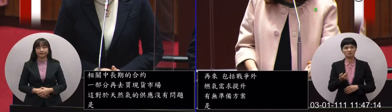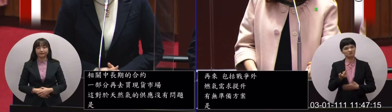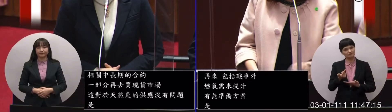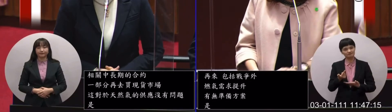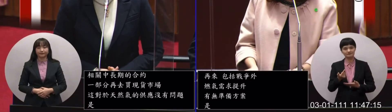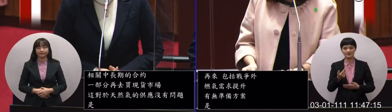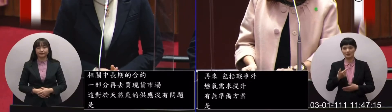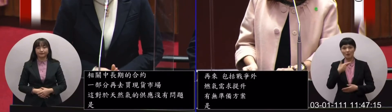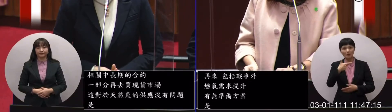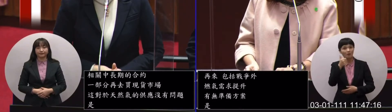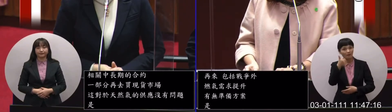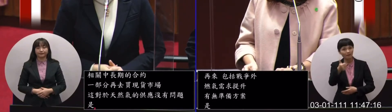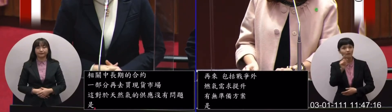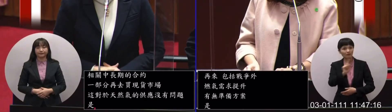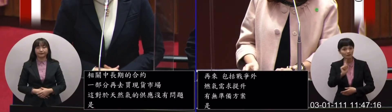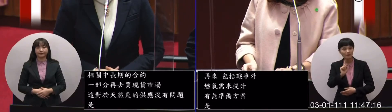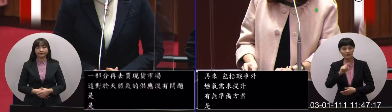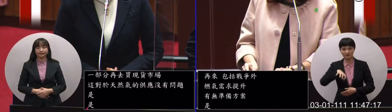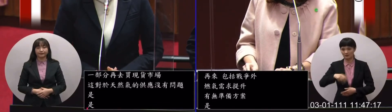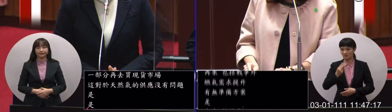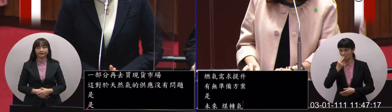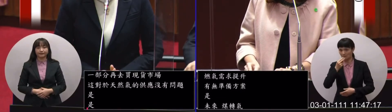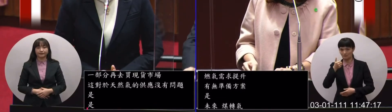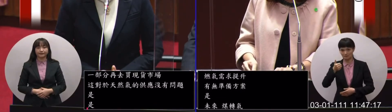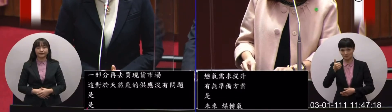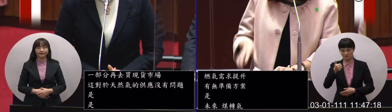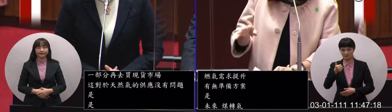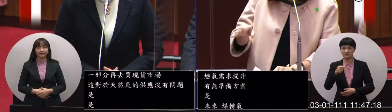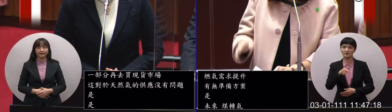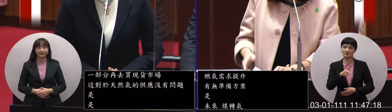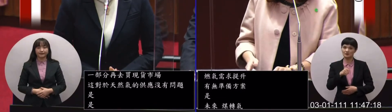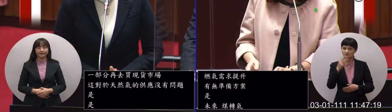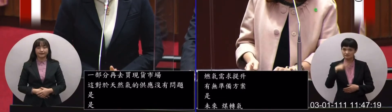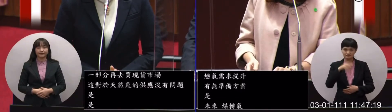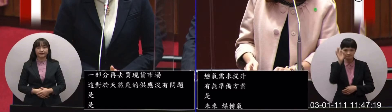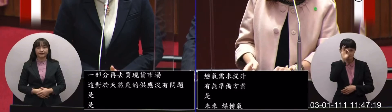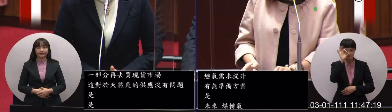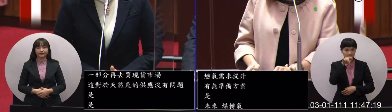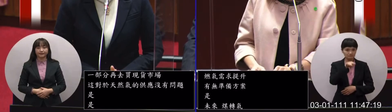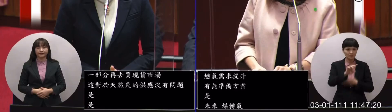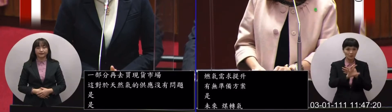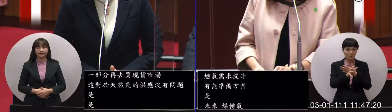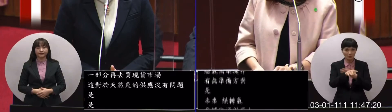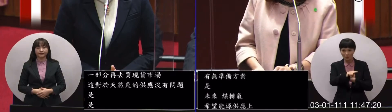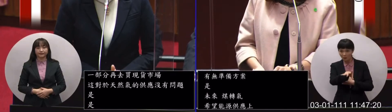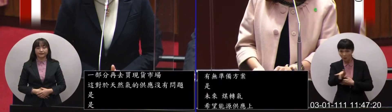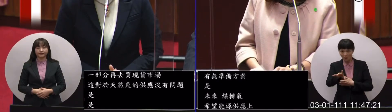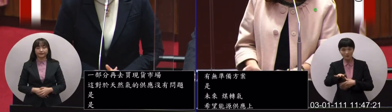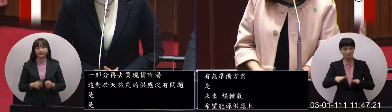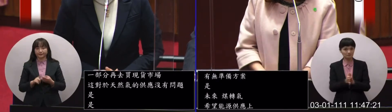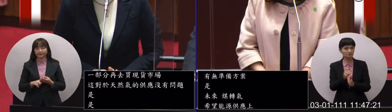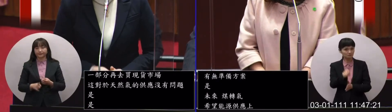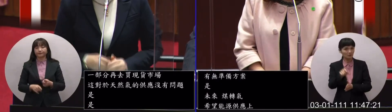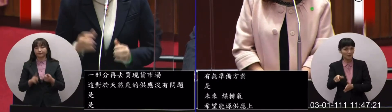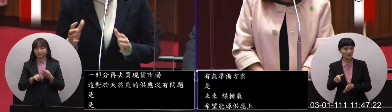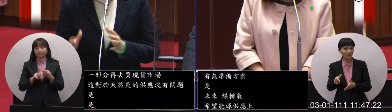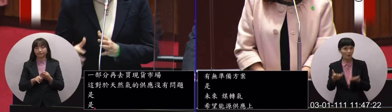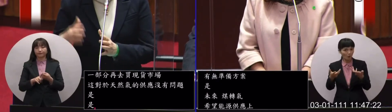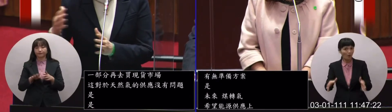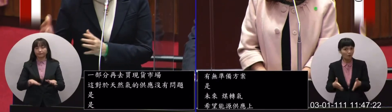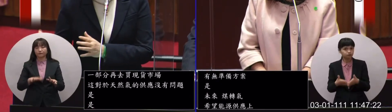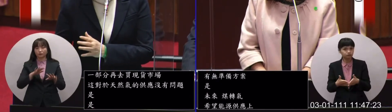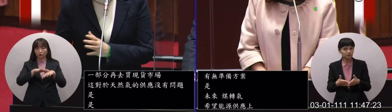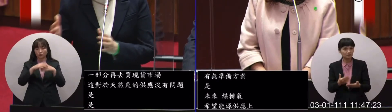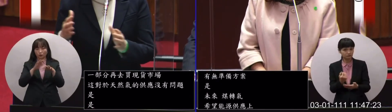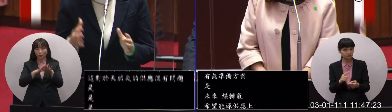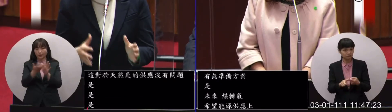煤，所以说在天然气的部分我们还会再寻求其他的市场，或是现有市场再 再多买，起码总共 没有错。我们都是会